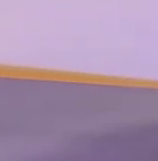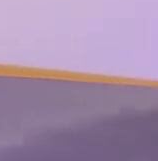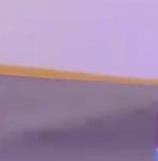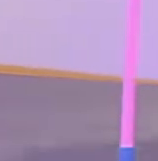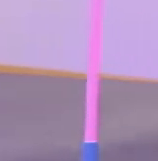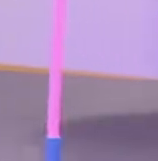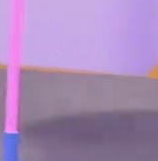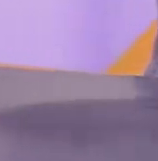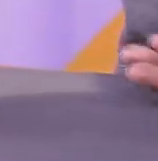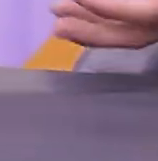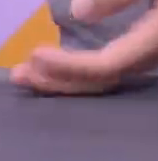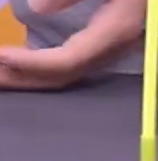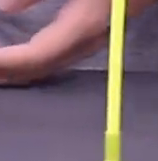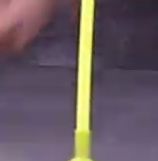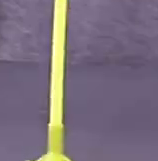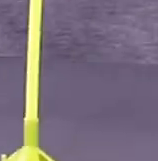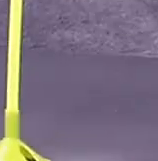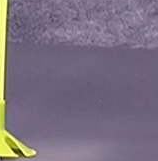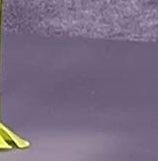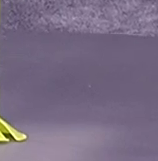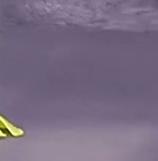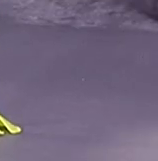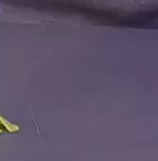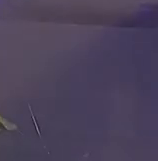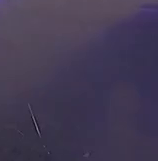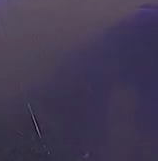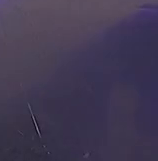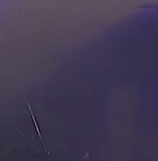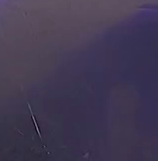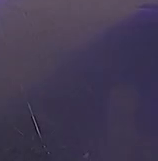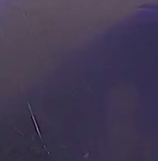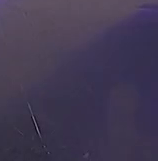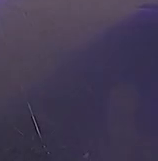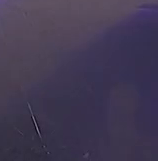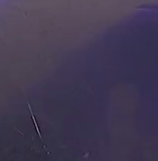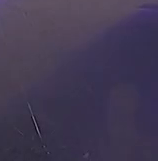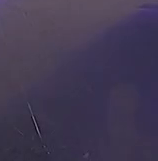November dan Disember. 12 bulan dalam